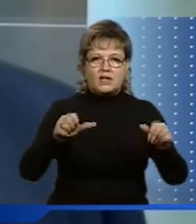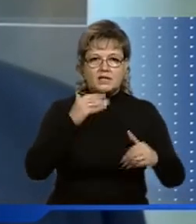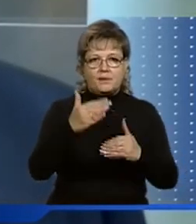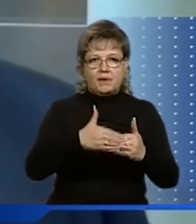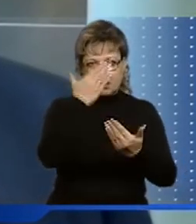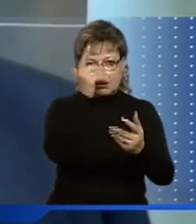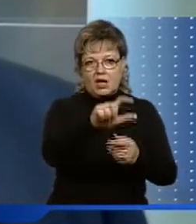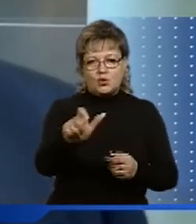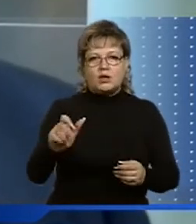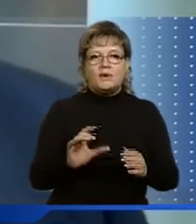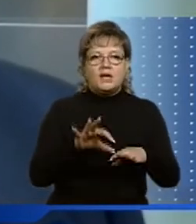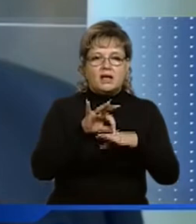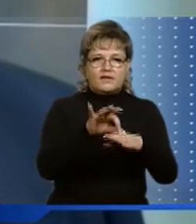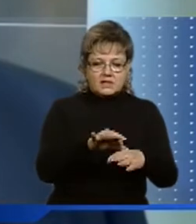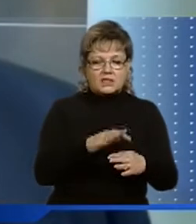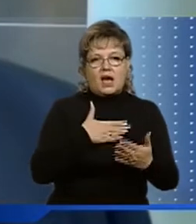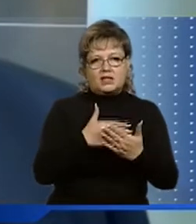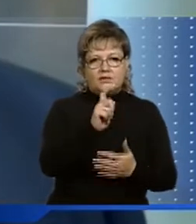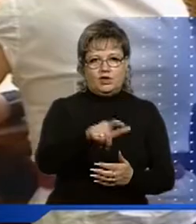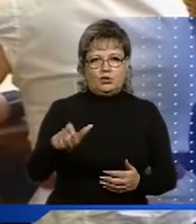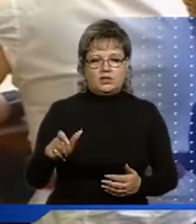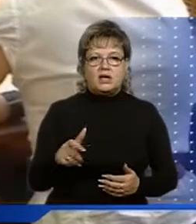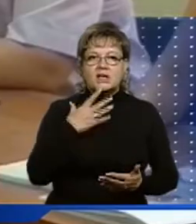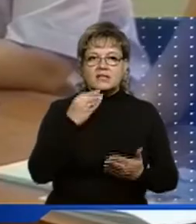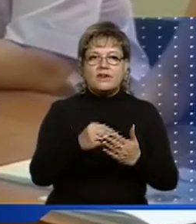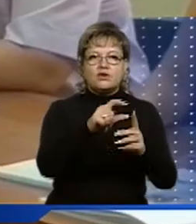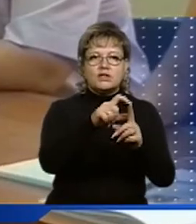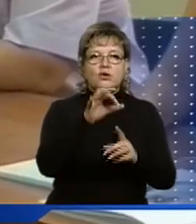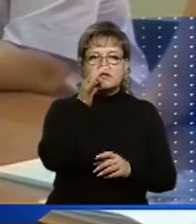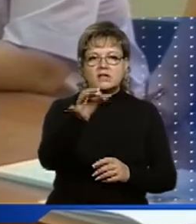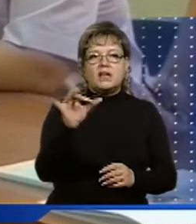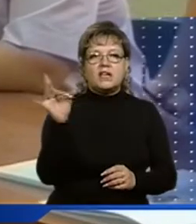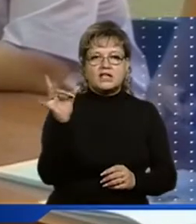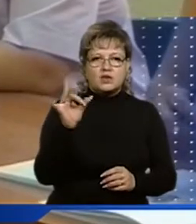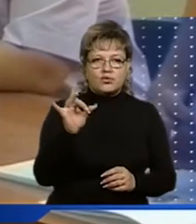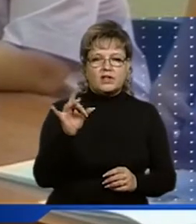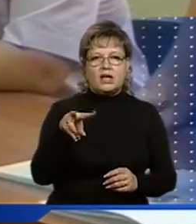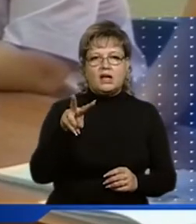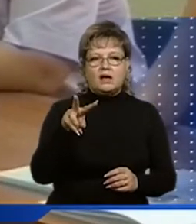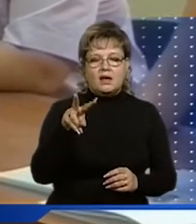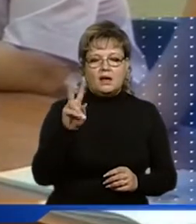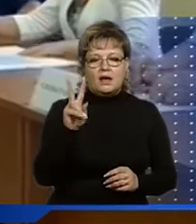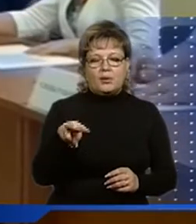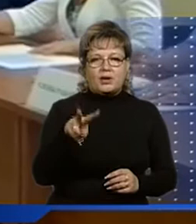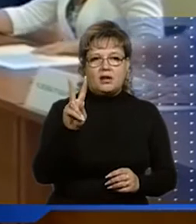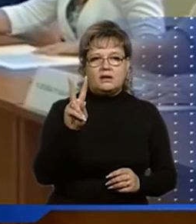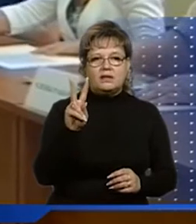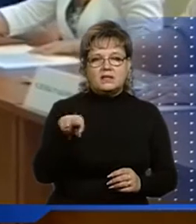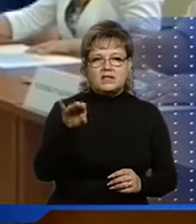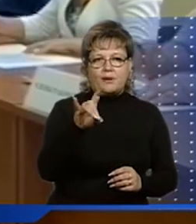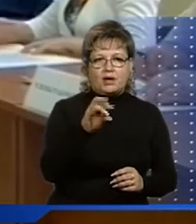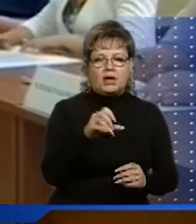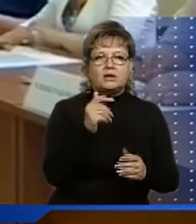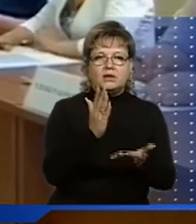перед народом, ну и ввести во власть новых активных людей. Свое слово сказали ростовские либерал-демократы. Кандидатом от ЛДПР